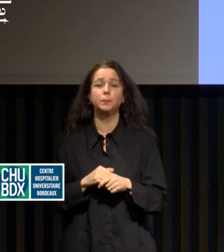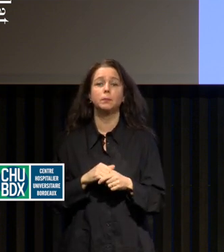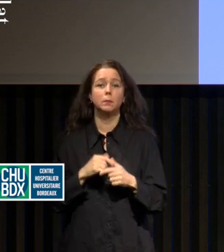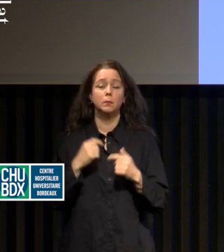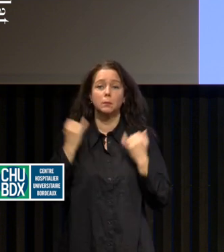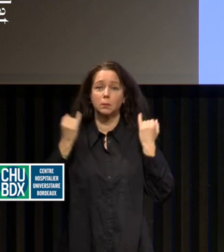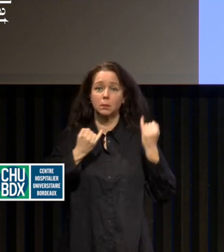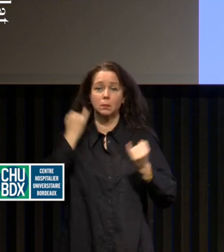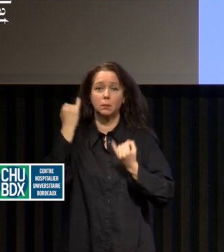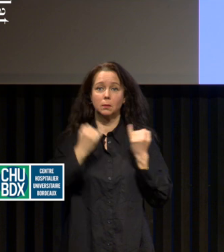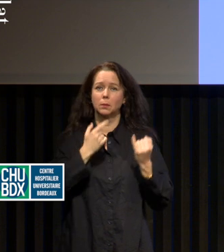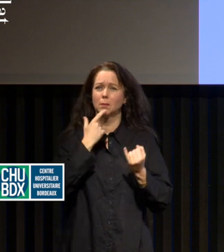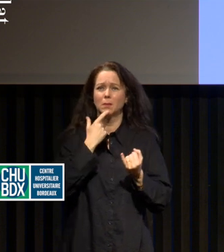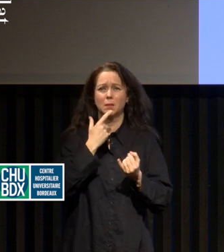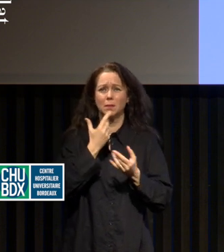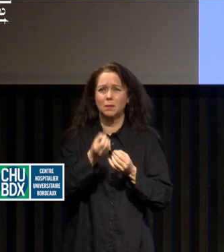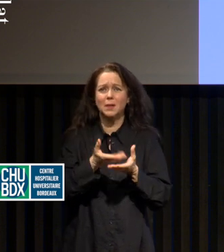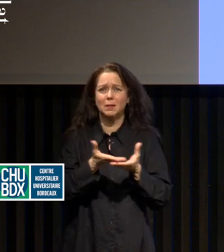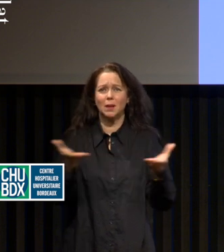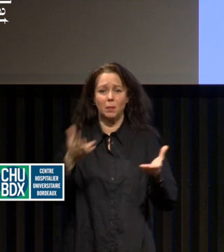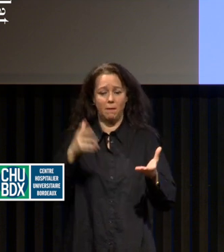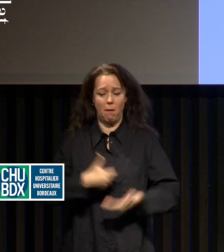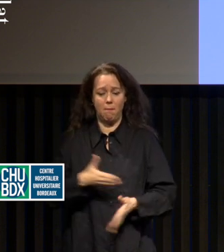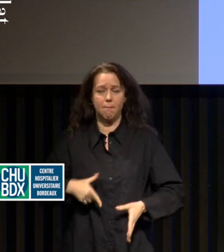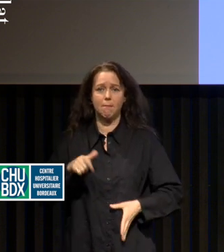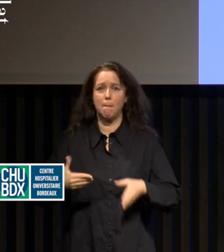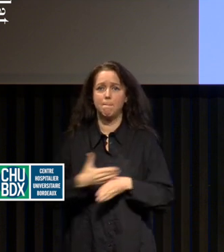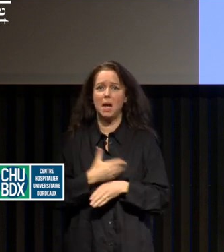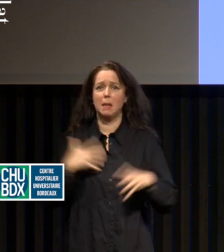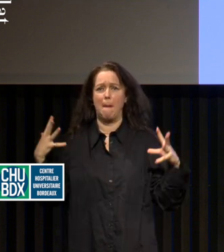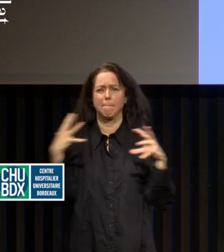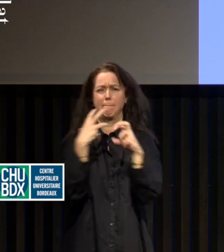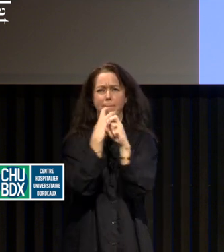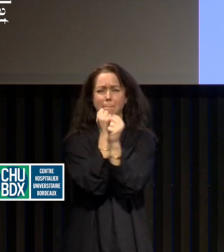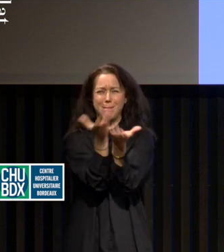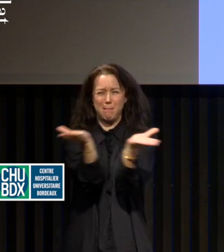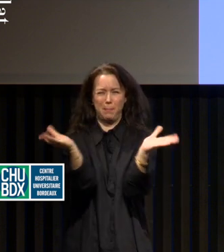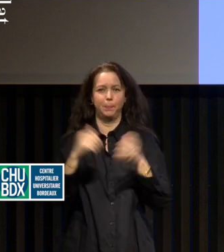c'est une vision ultra simpliste de ce qui se passe dans le tube digestif. Et donc, ce qu'on voit,